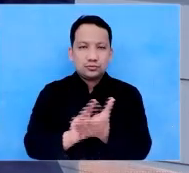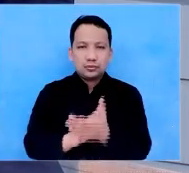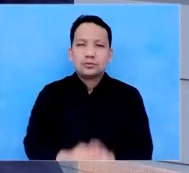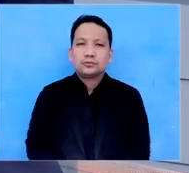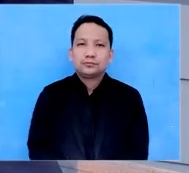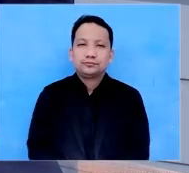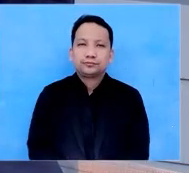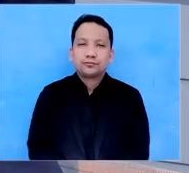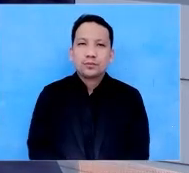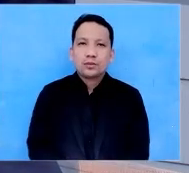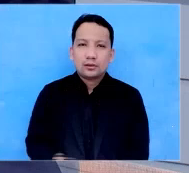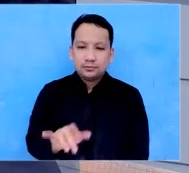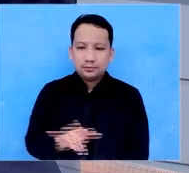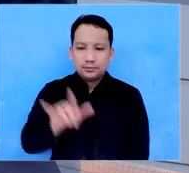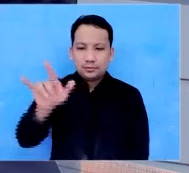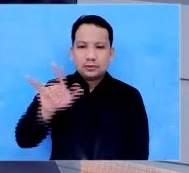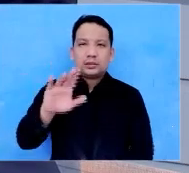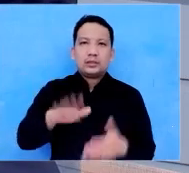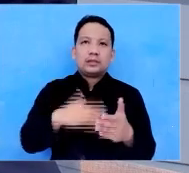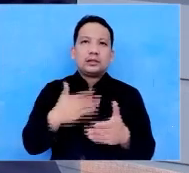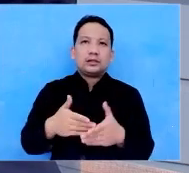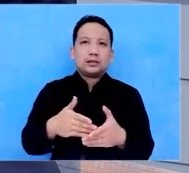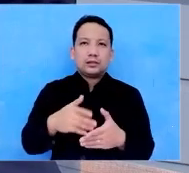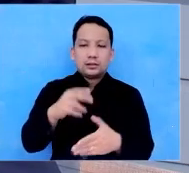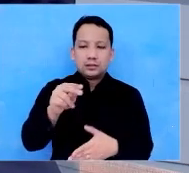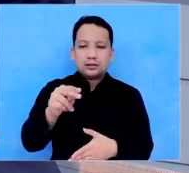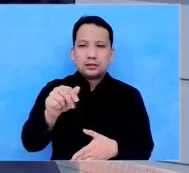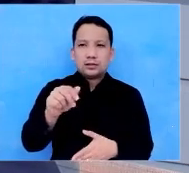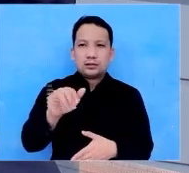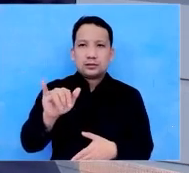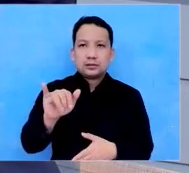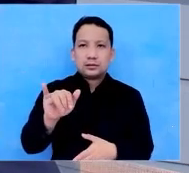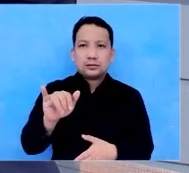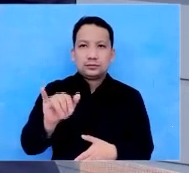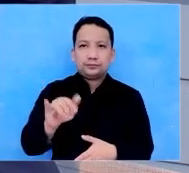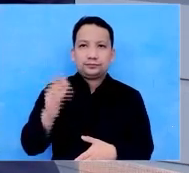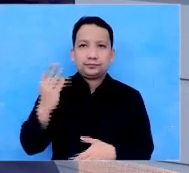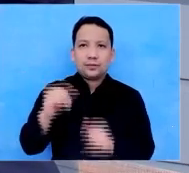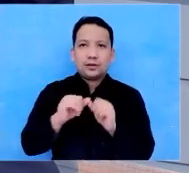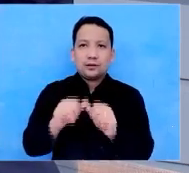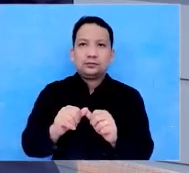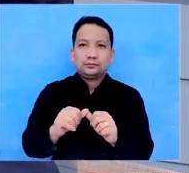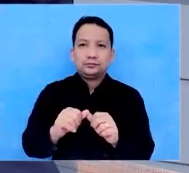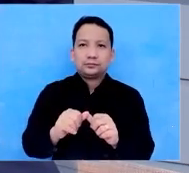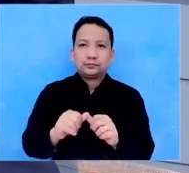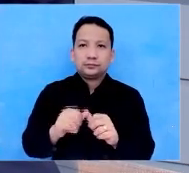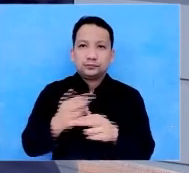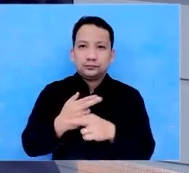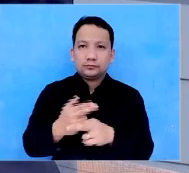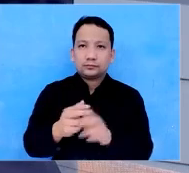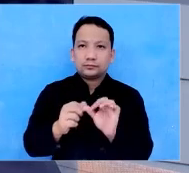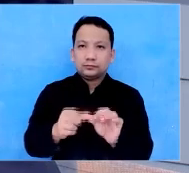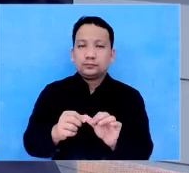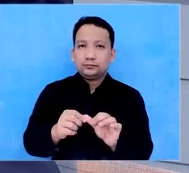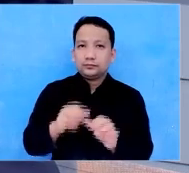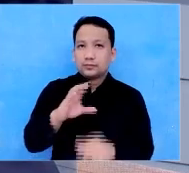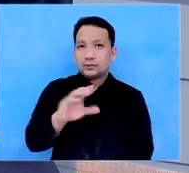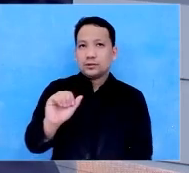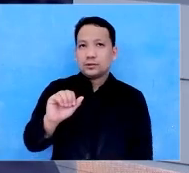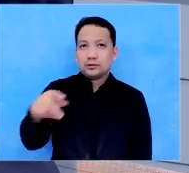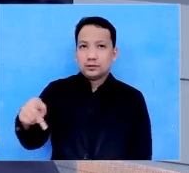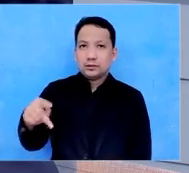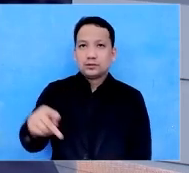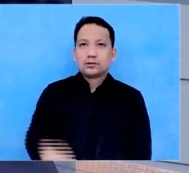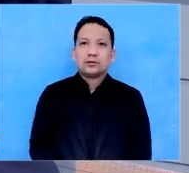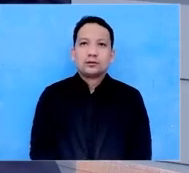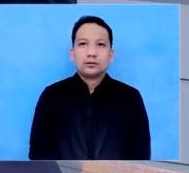Ilang flights na naman ang naantala sa Ninoy Aquino International Airport para sa maintenance activity ng Civil Aviation Authority of the